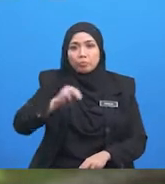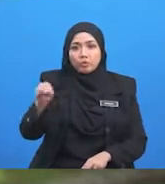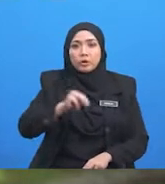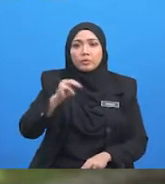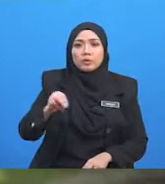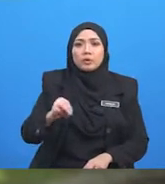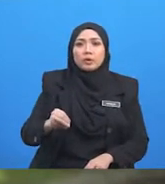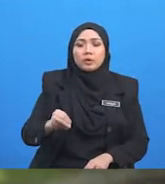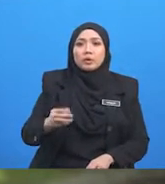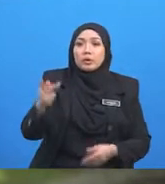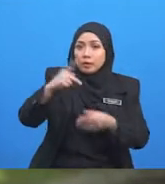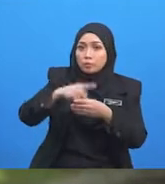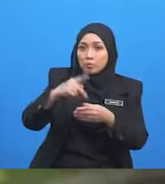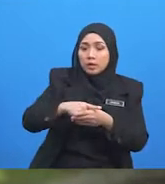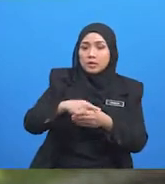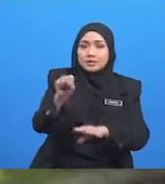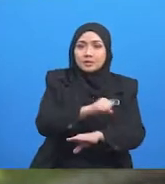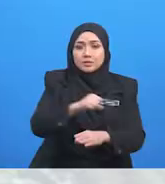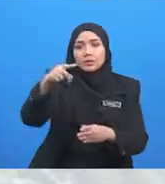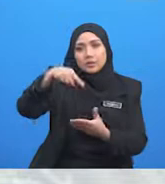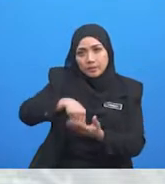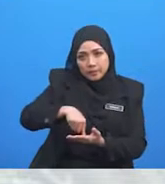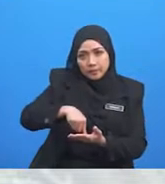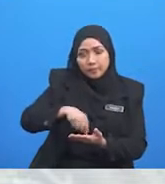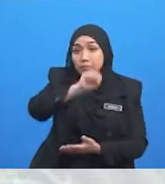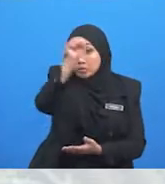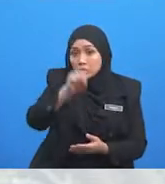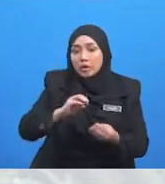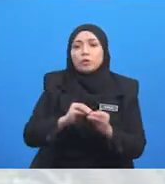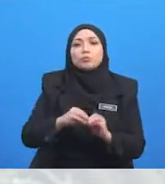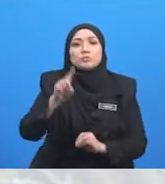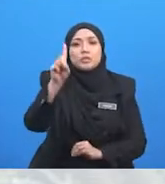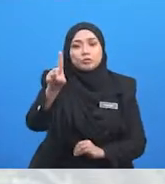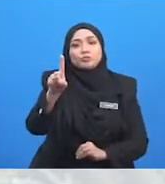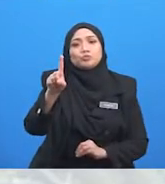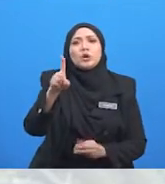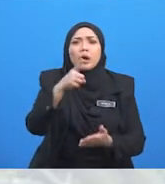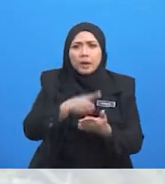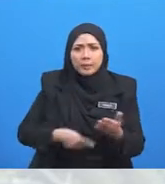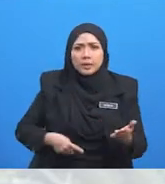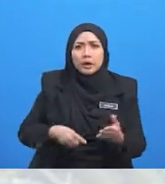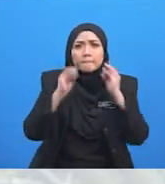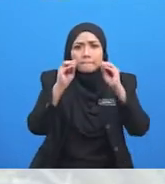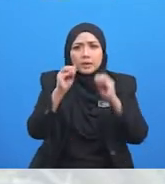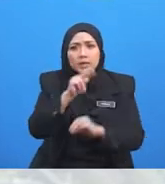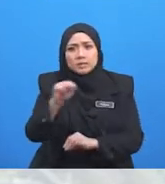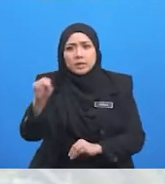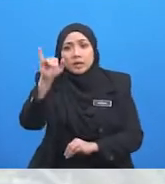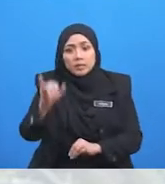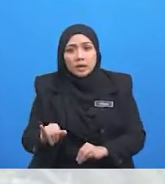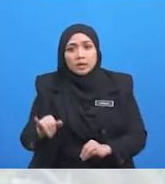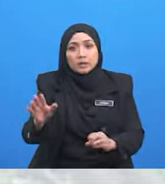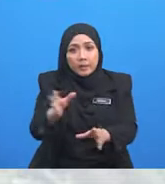kandungan pembelajaran sajak ini. Soalan pertama ialah, apakah pengajaran